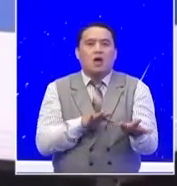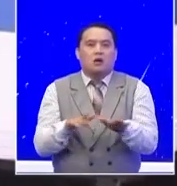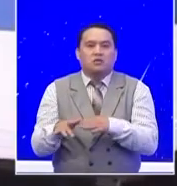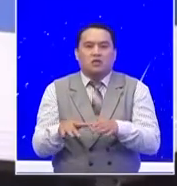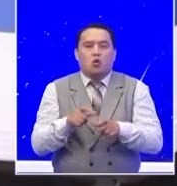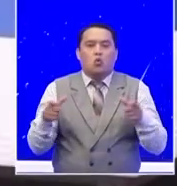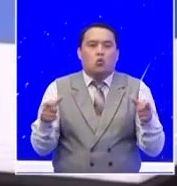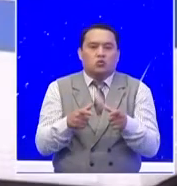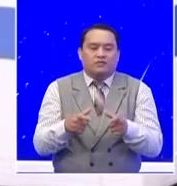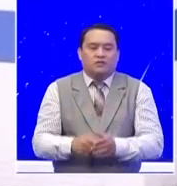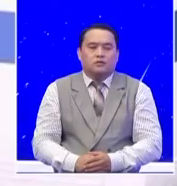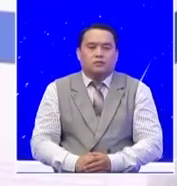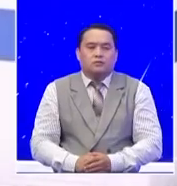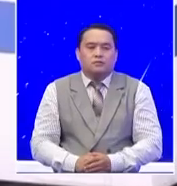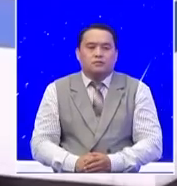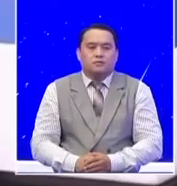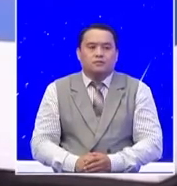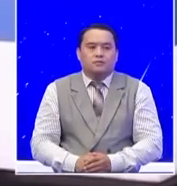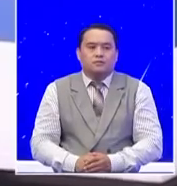из-за пандемии коронавируса.